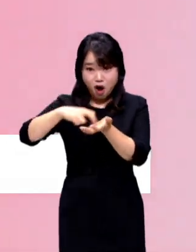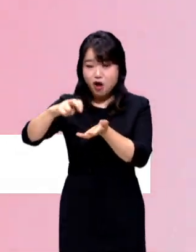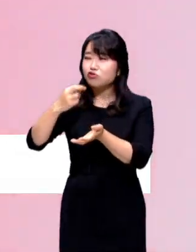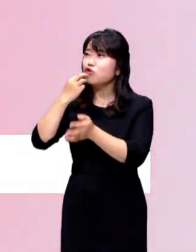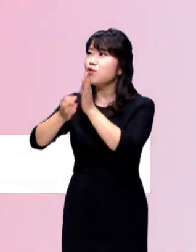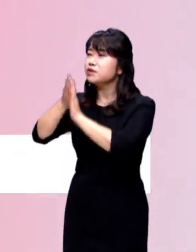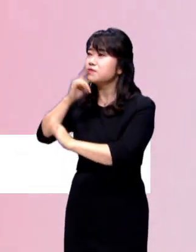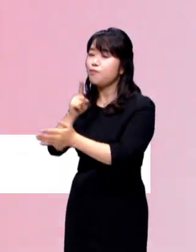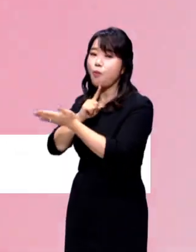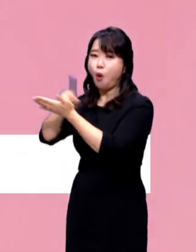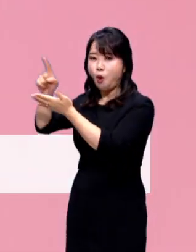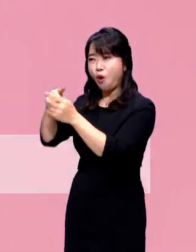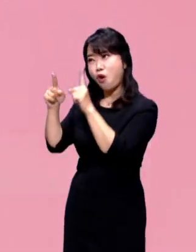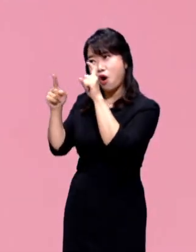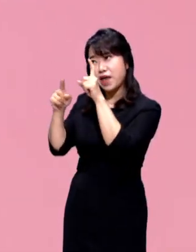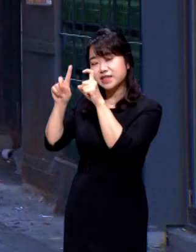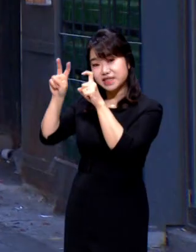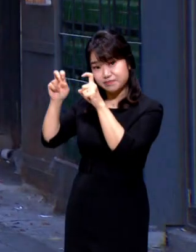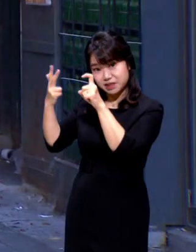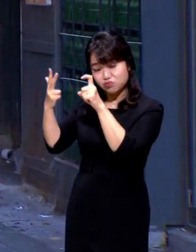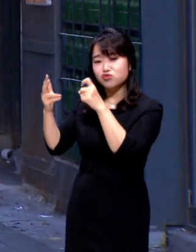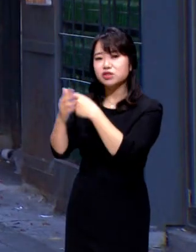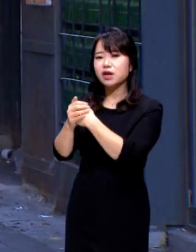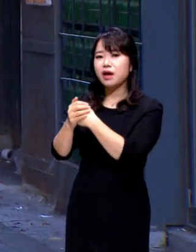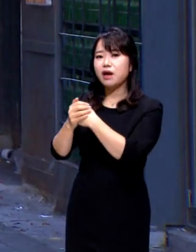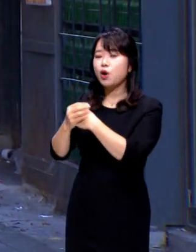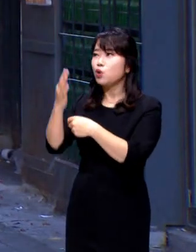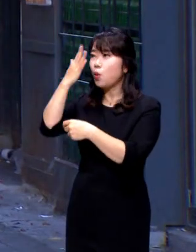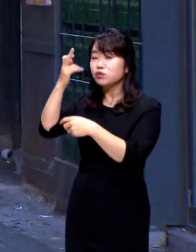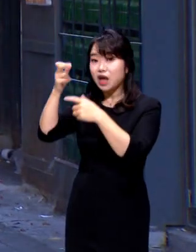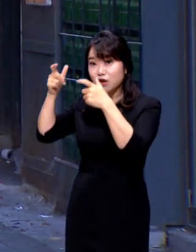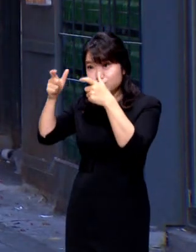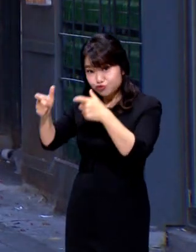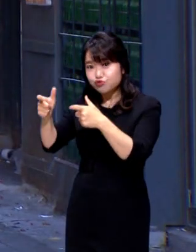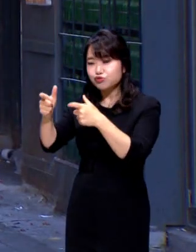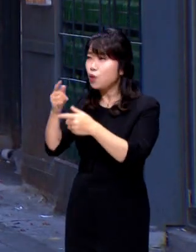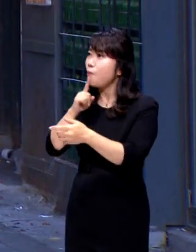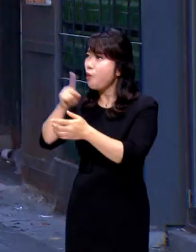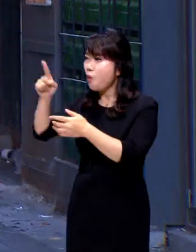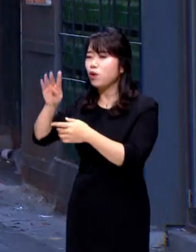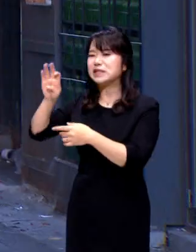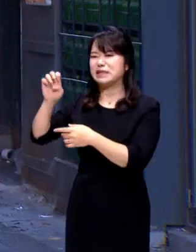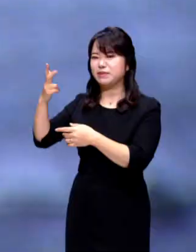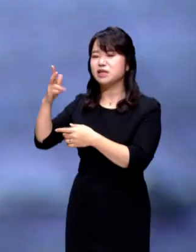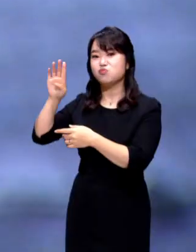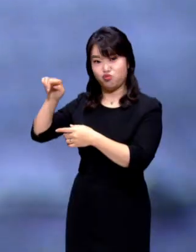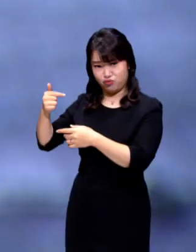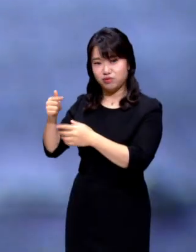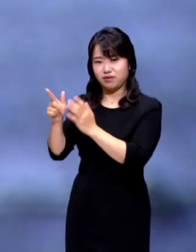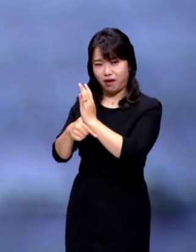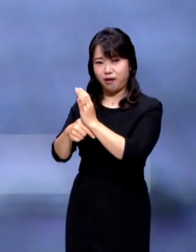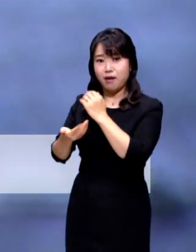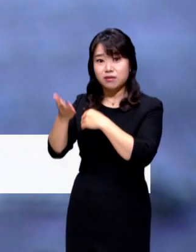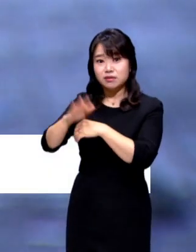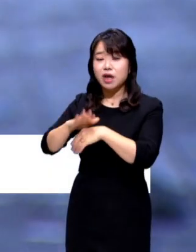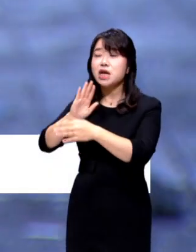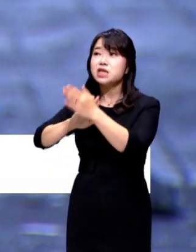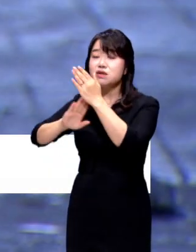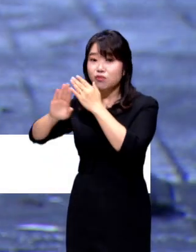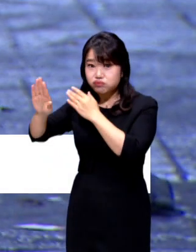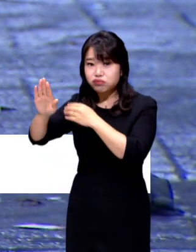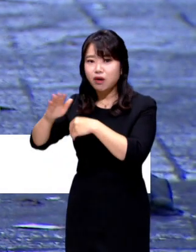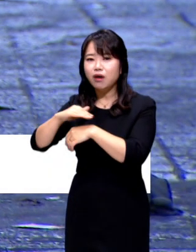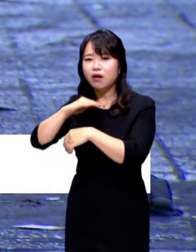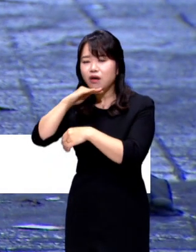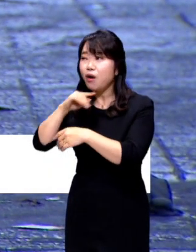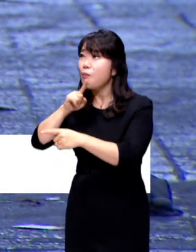보고가 11시 27분, 용산구가 47분에 했다고 답변했습니다. 그런데 재난문자 발송은 보고 시간보다